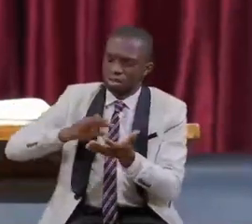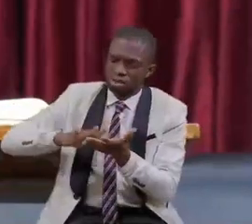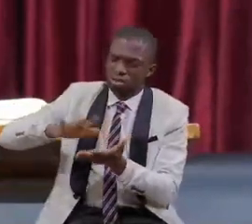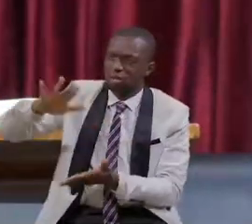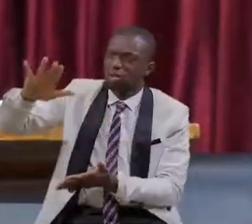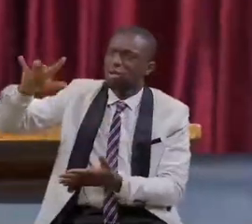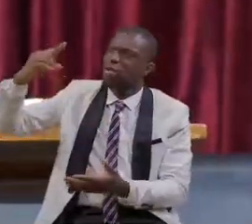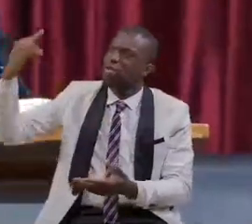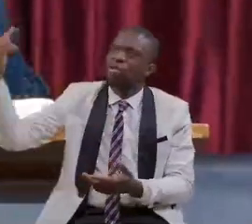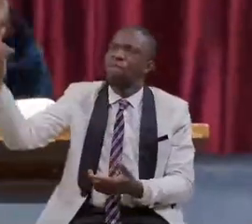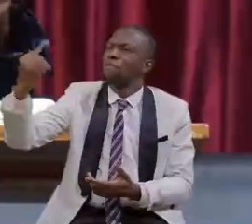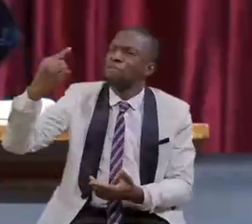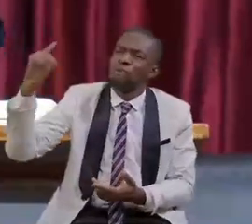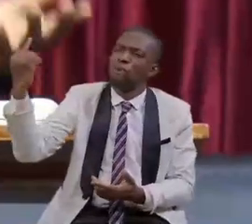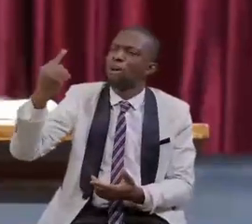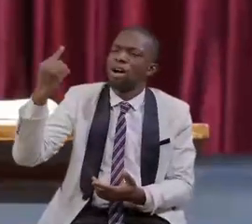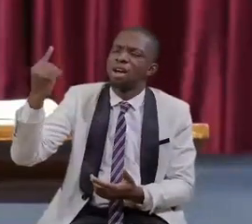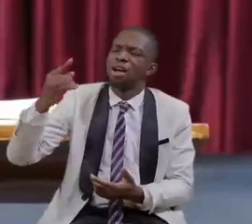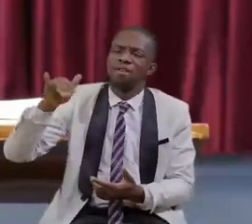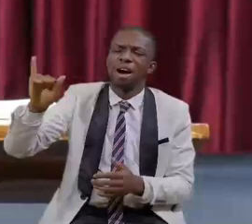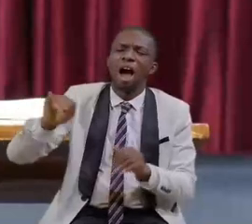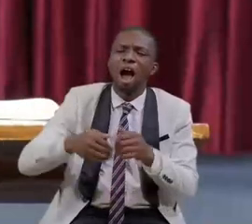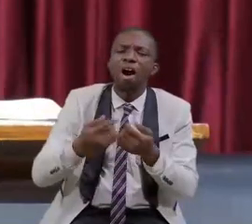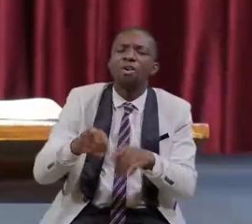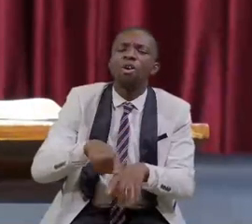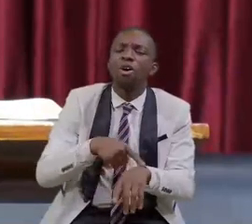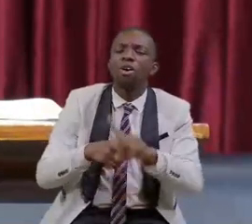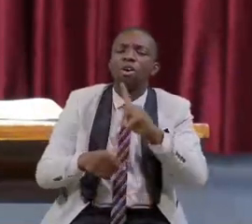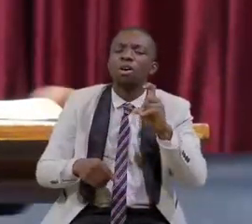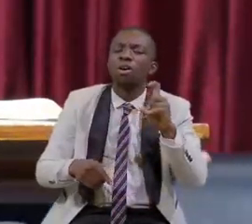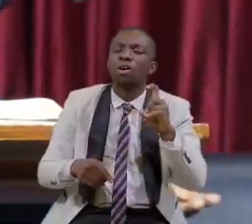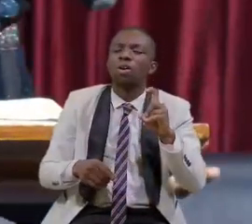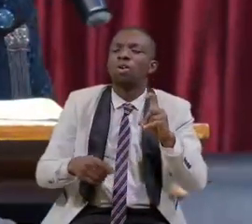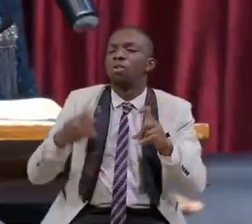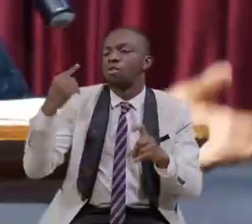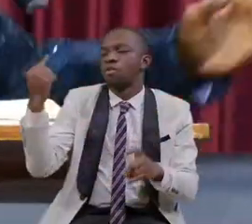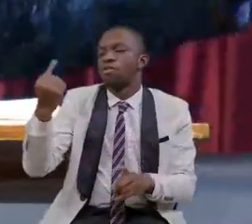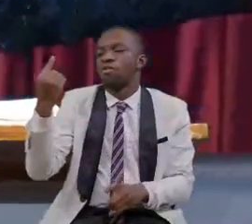Je dis jusqu'à quand?